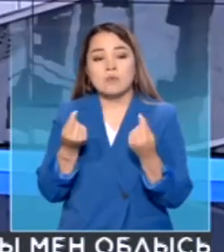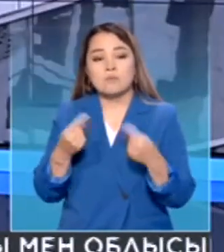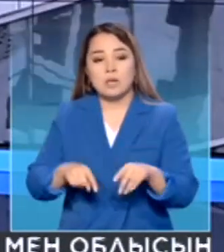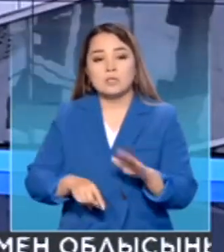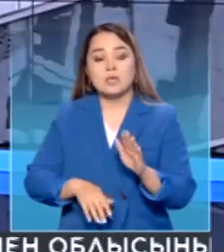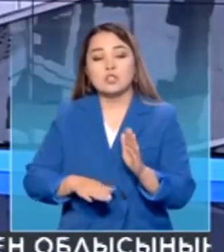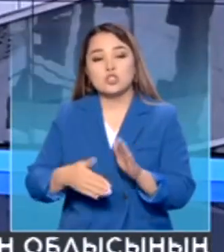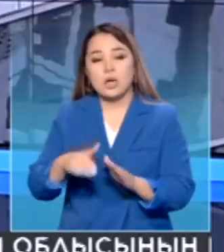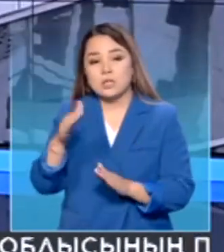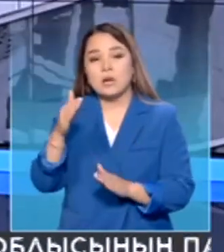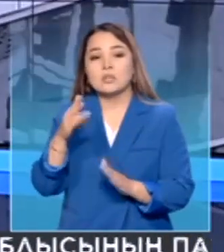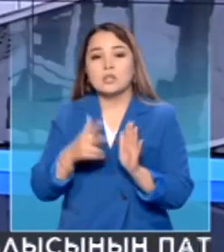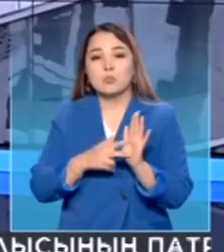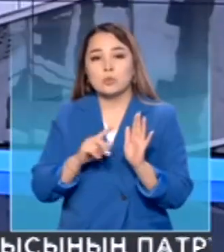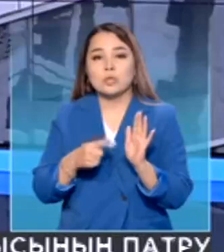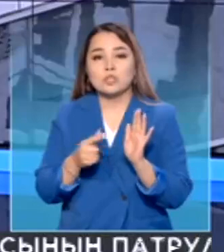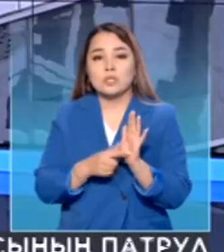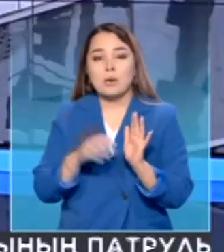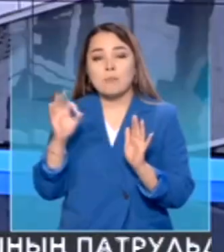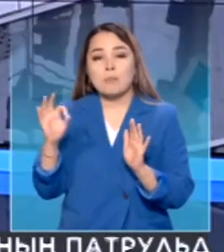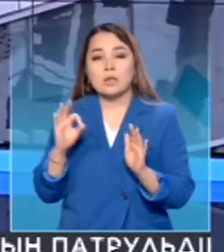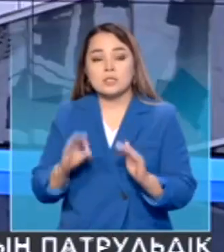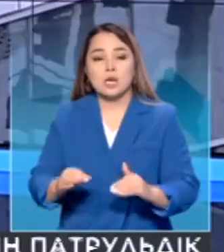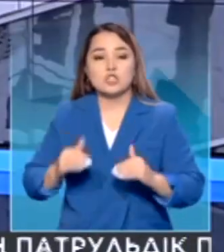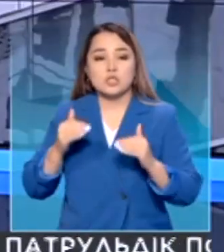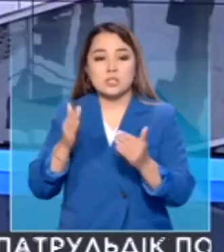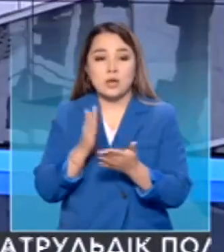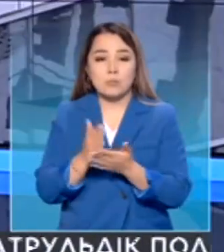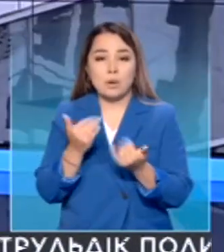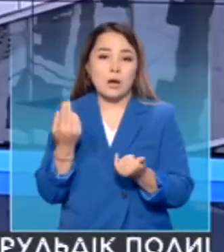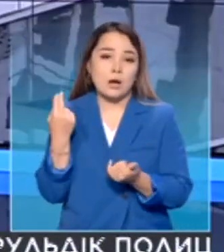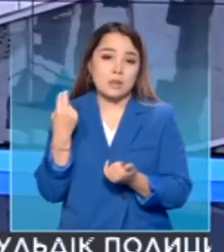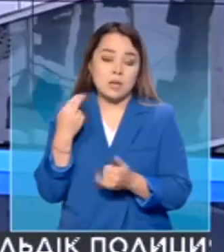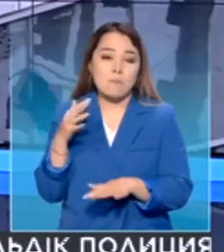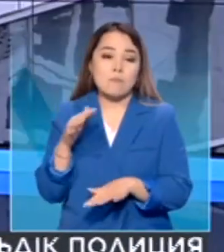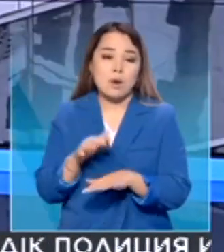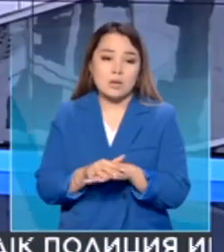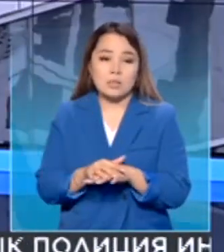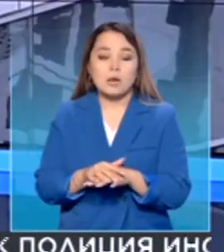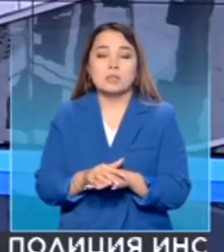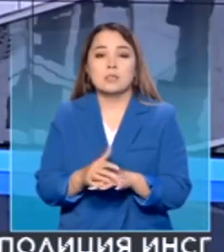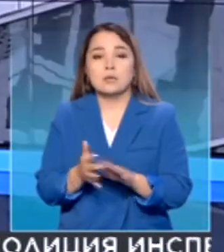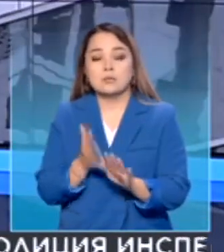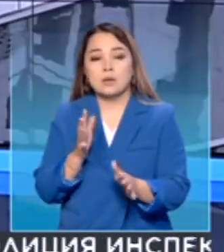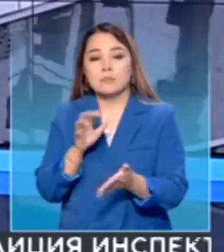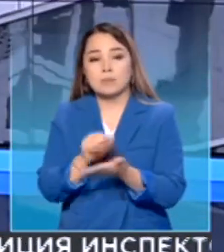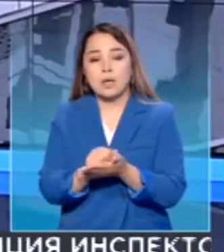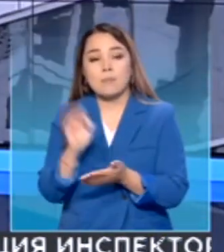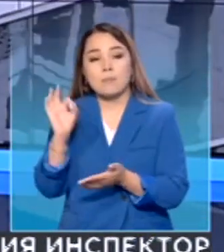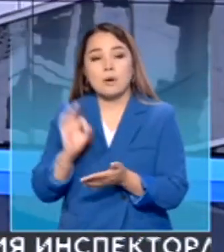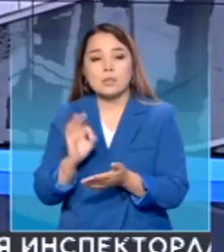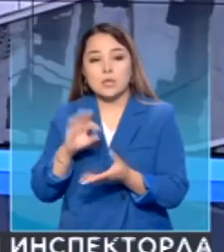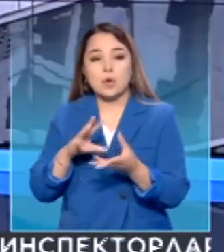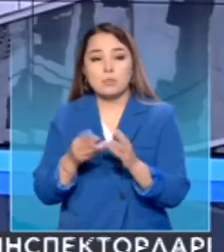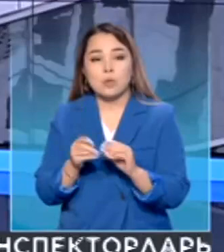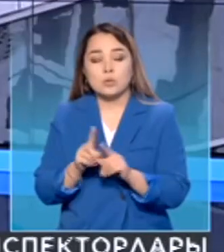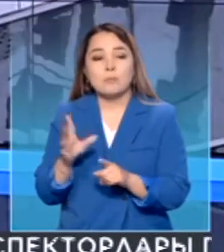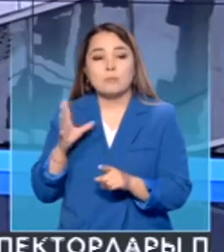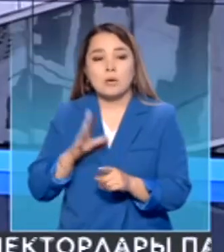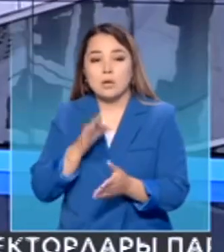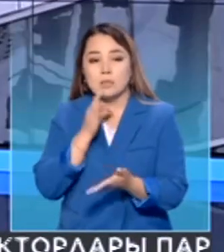шарықтап 8,7%-ға жеткен. Нәтижесінде Англия банкі кезекті рет пайыздық мөлшерлемені көтеруге мәжбүр